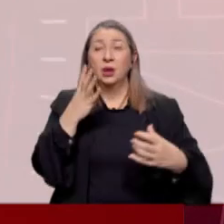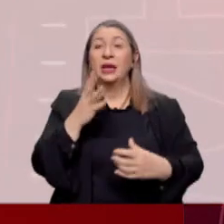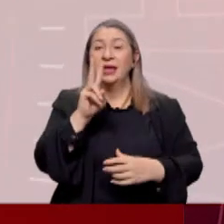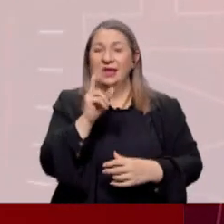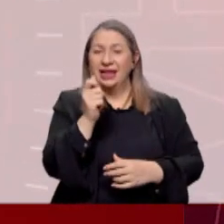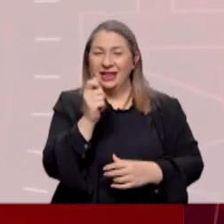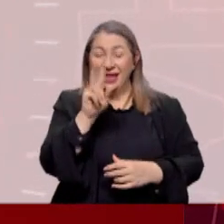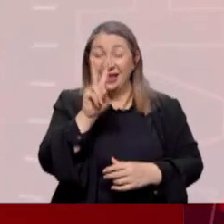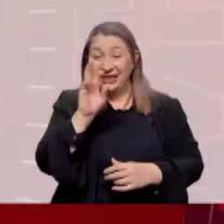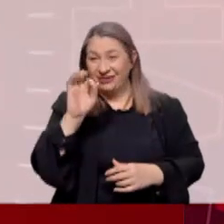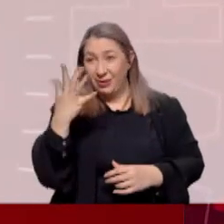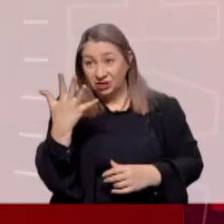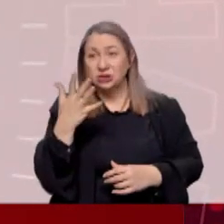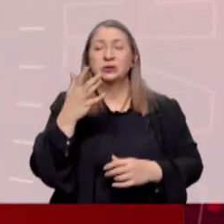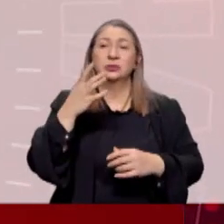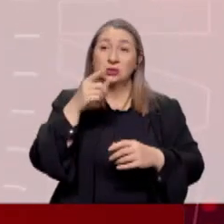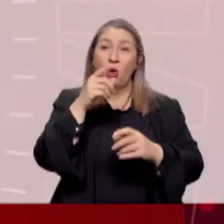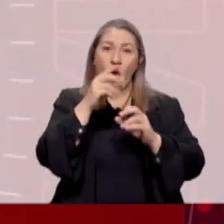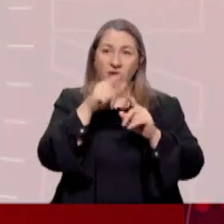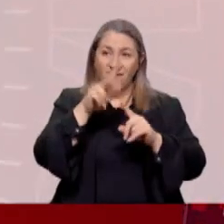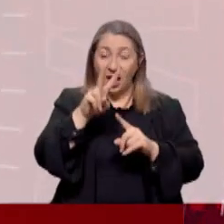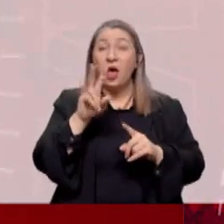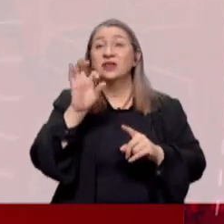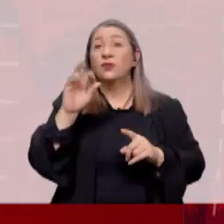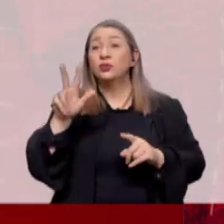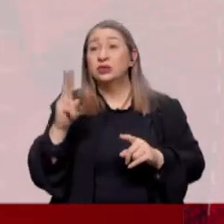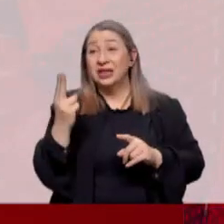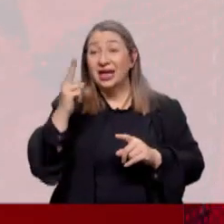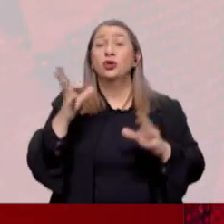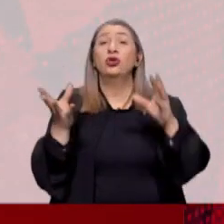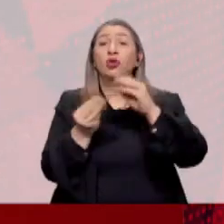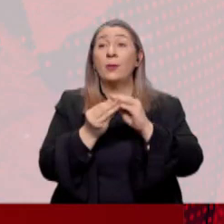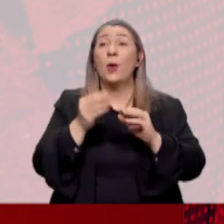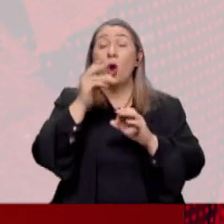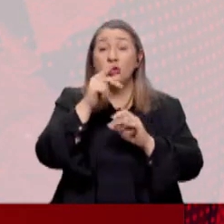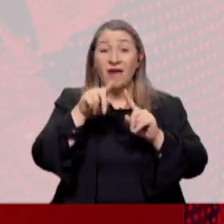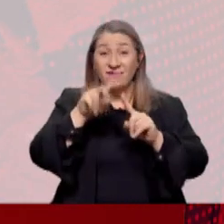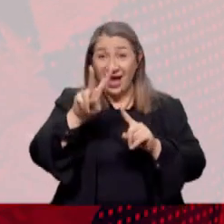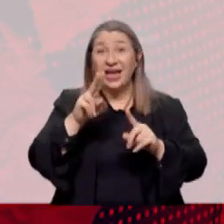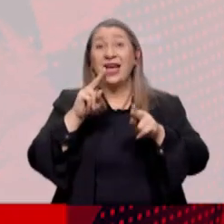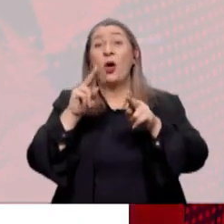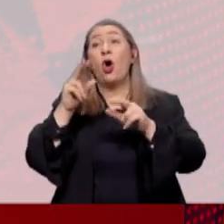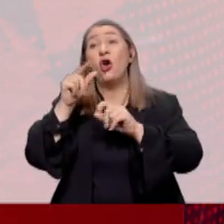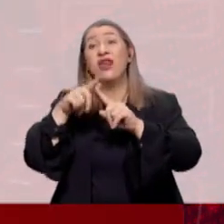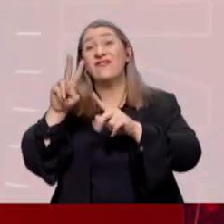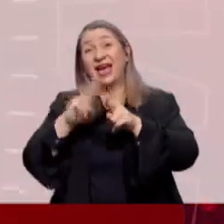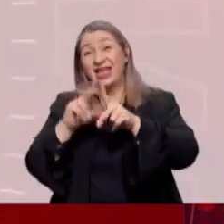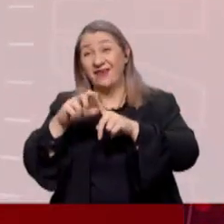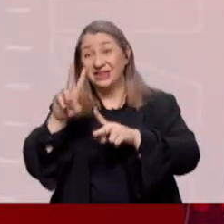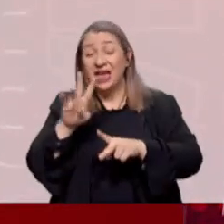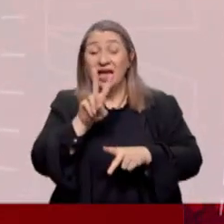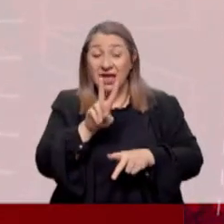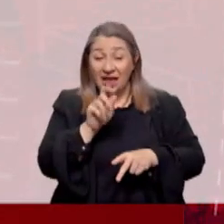kuruş ÖTV. Onun da 0,37 kuruş KDV'siyle birlikte toplamda ÖTV ve ÖTV'nin KDV'si olarak 2 lira 42